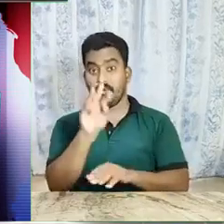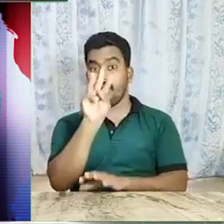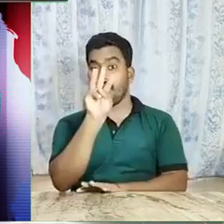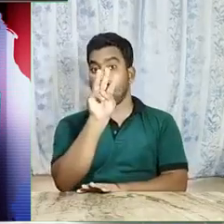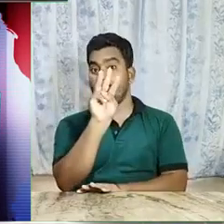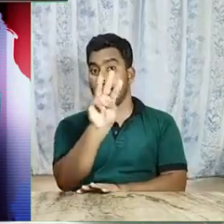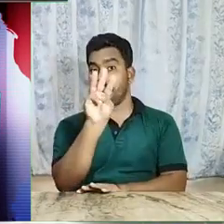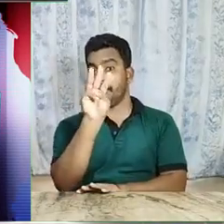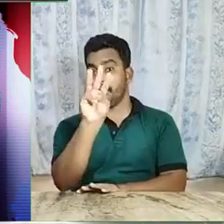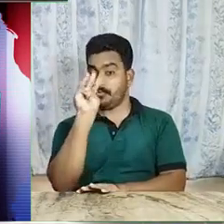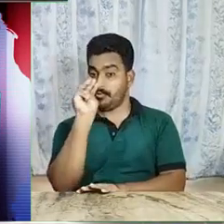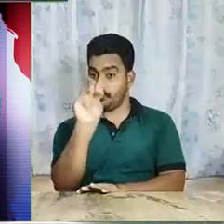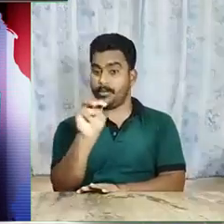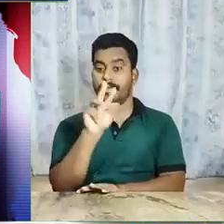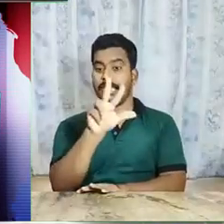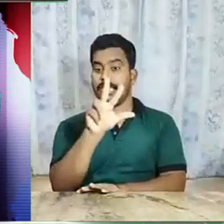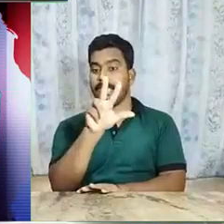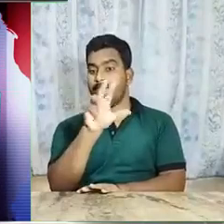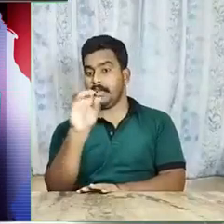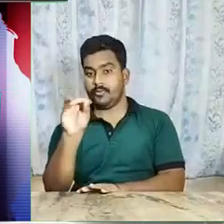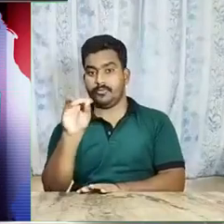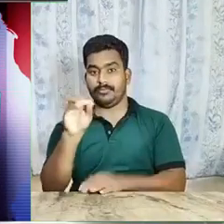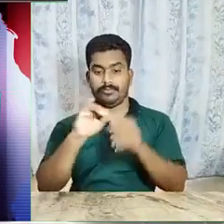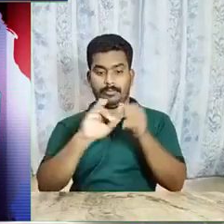33,800 സാമ്പിളുകളാണ് പരിശോധനയ്ക്ക് അയച്ചത്.